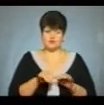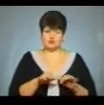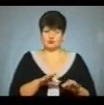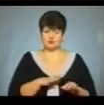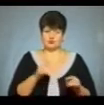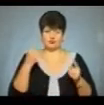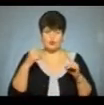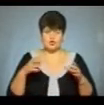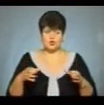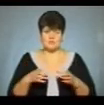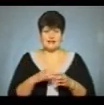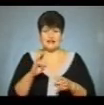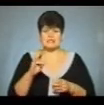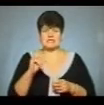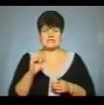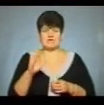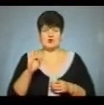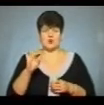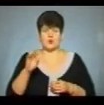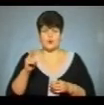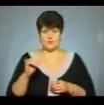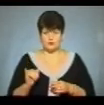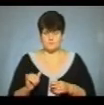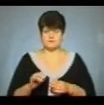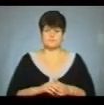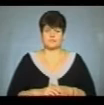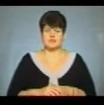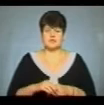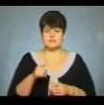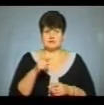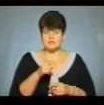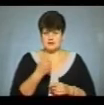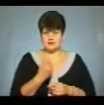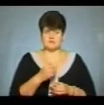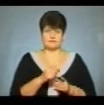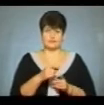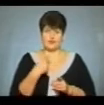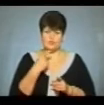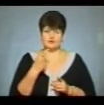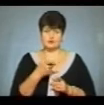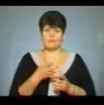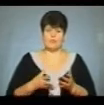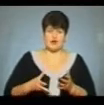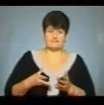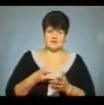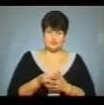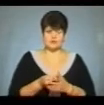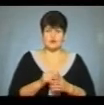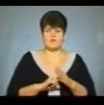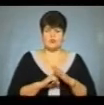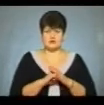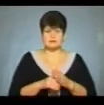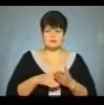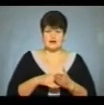стало творче об'єднання «Ні в року», повідомив його керівник Олександр Домбровський. За його словами, проєкт фінансує фонд сприяння